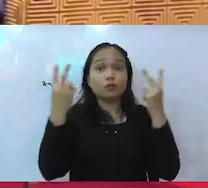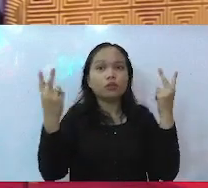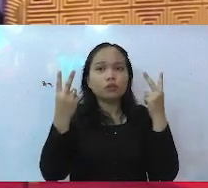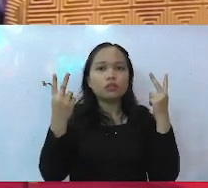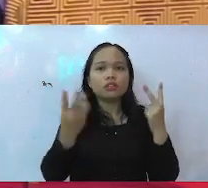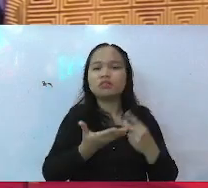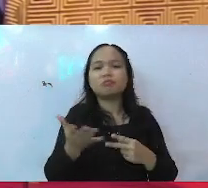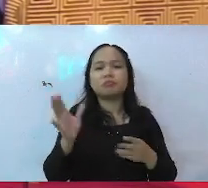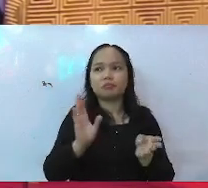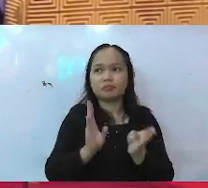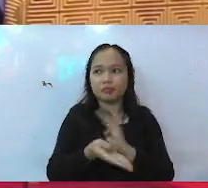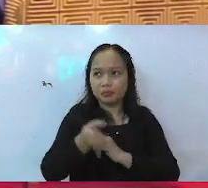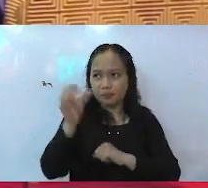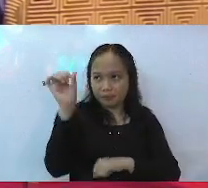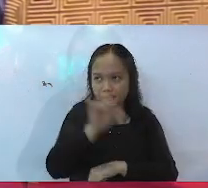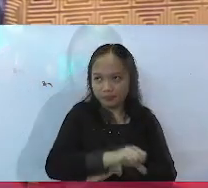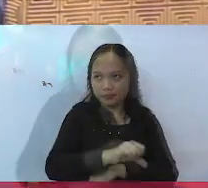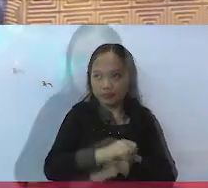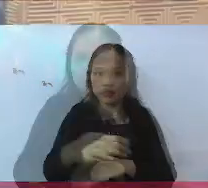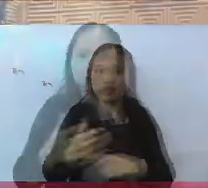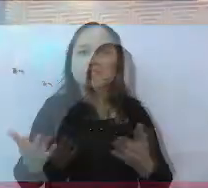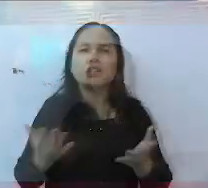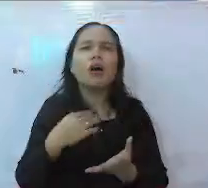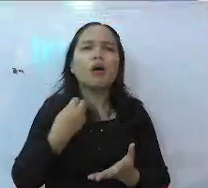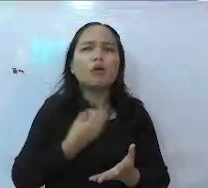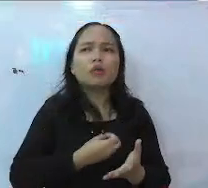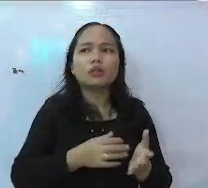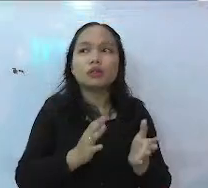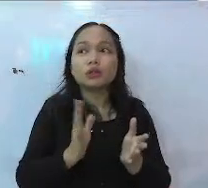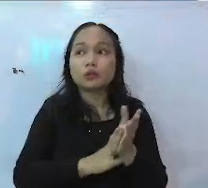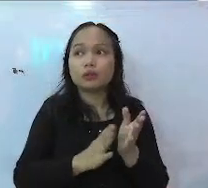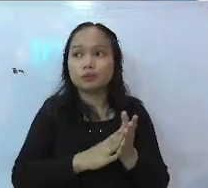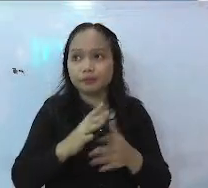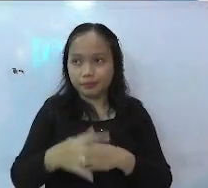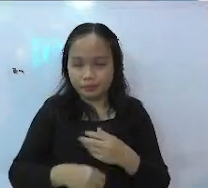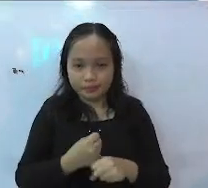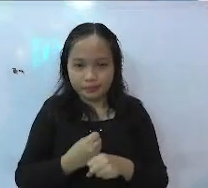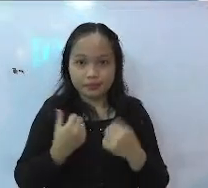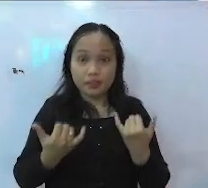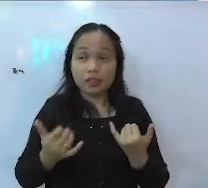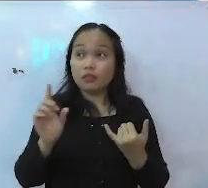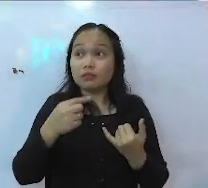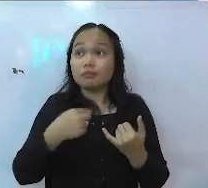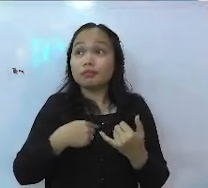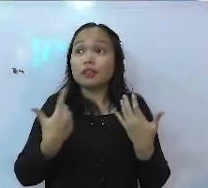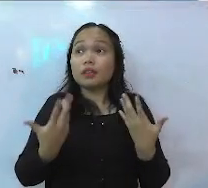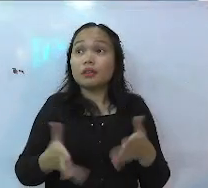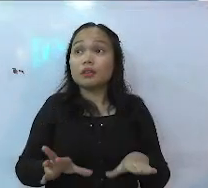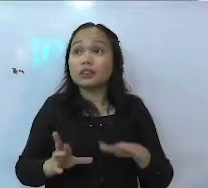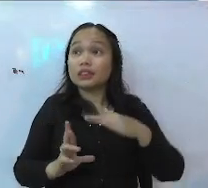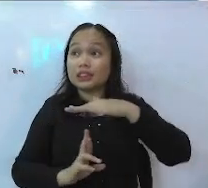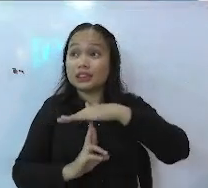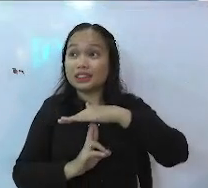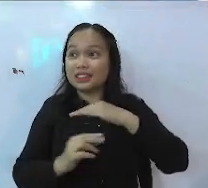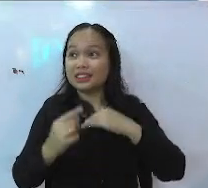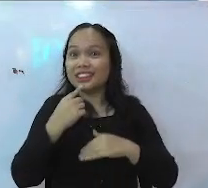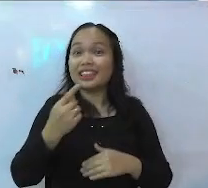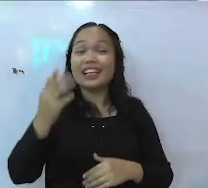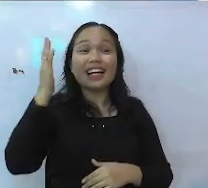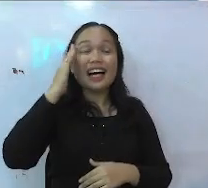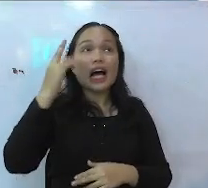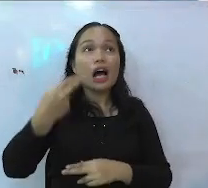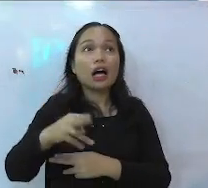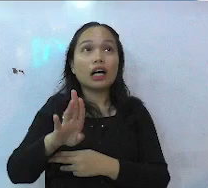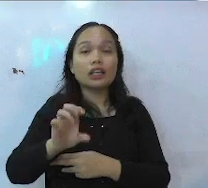matatalo kayo sa karera ng school year niyo ngayon naalala ko sir Joo maalala ko lang nag-retire na kasi si pareng yusin bol y